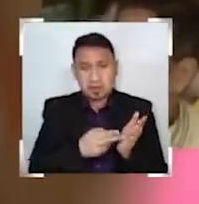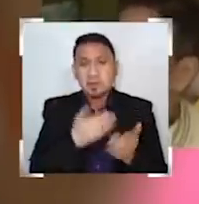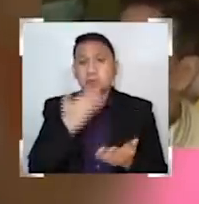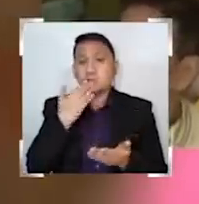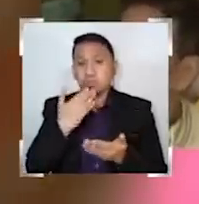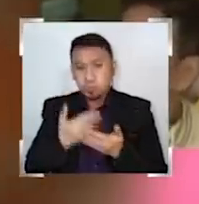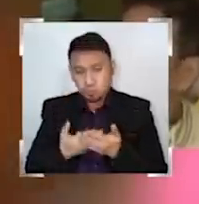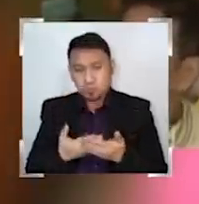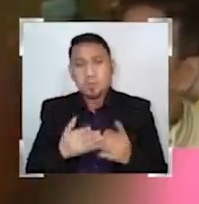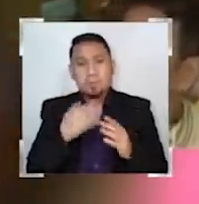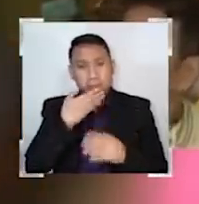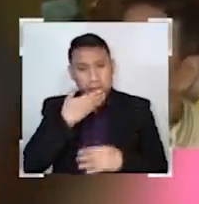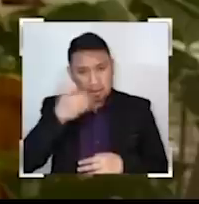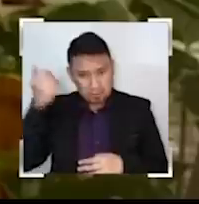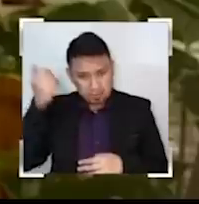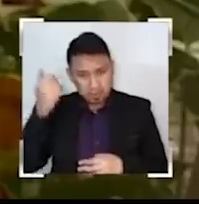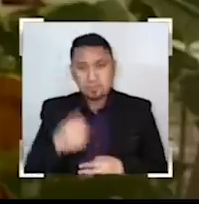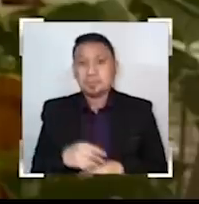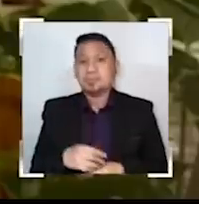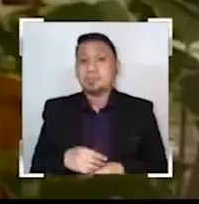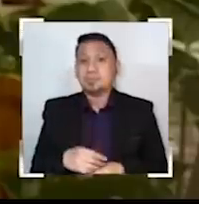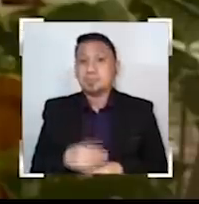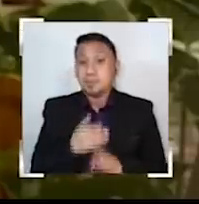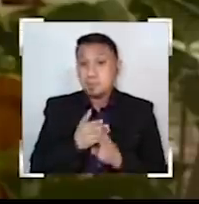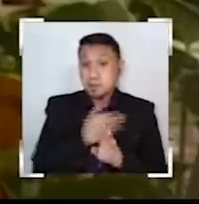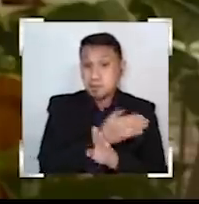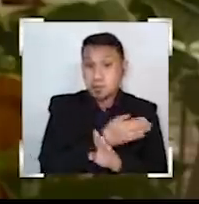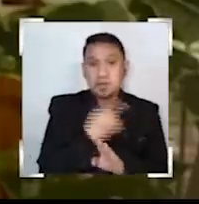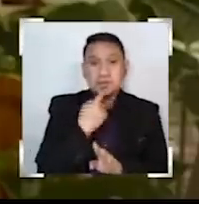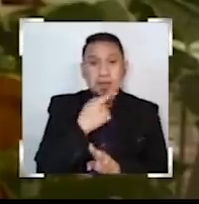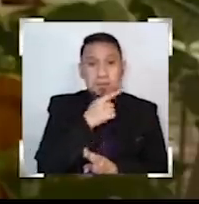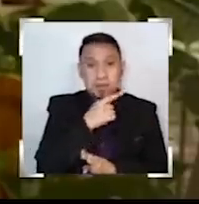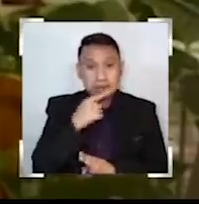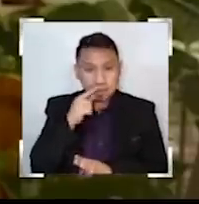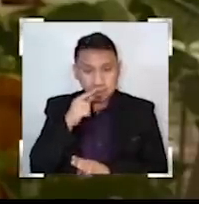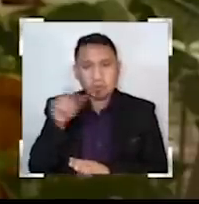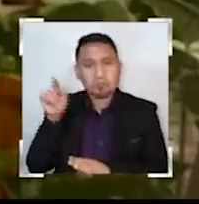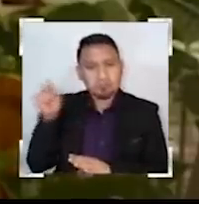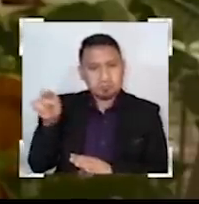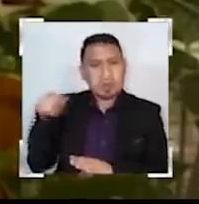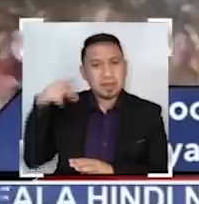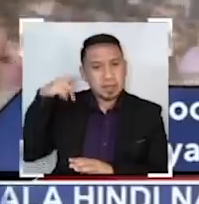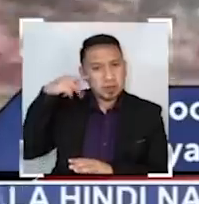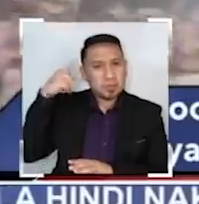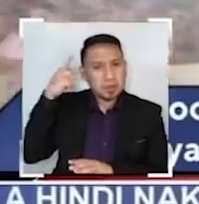Nauna nang sinabi ni Robredo na si Pangilinan lang ang kanyang vice-presidente.